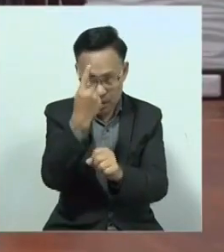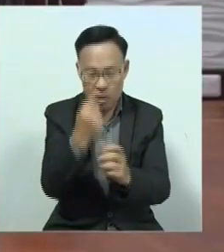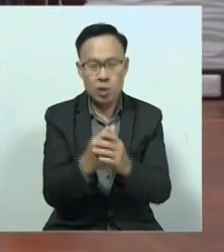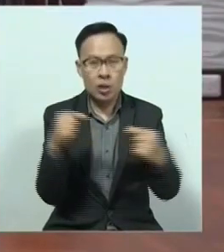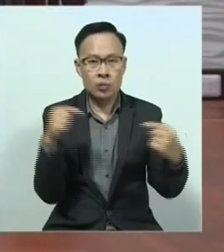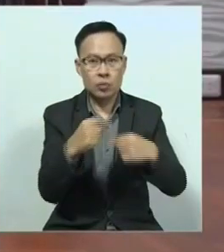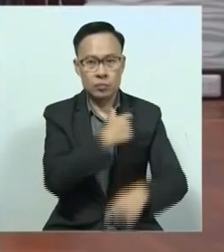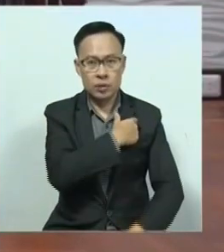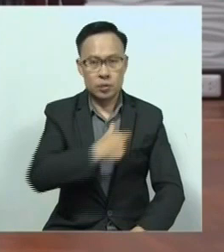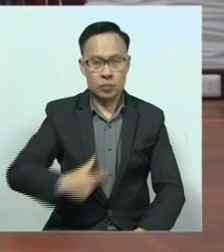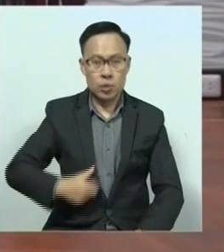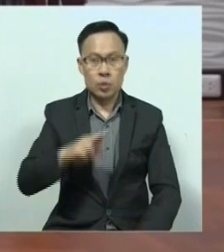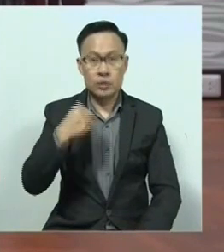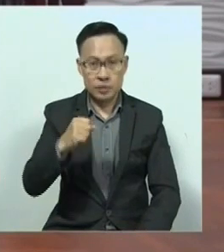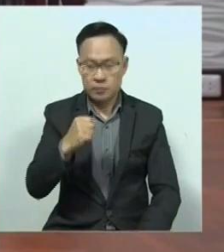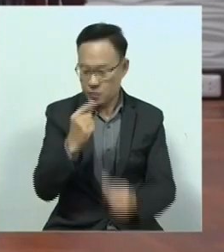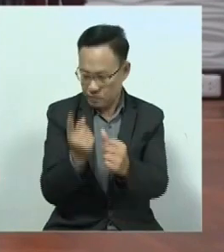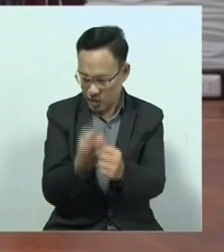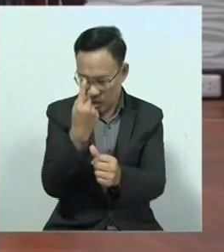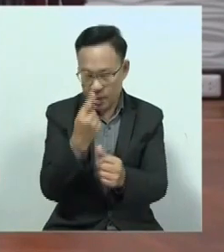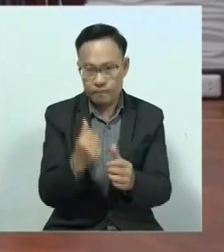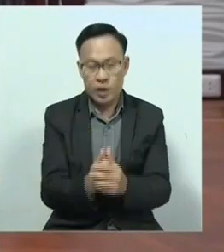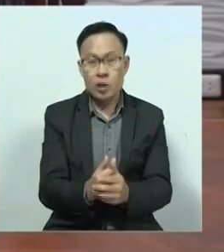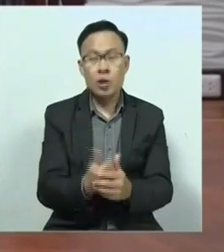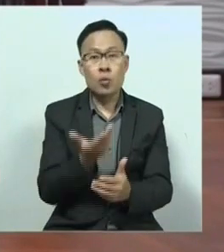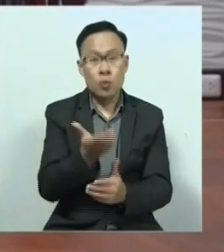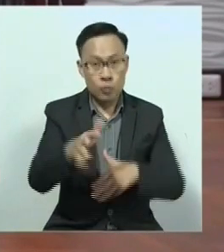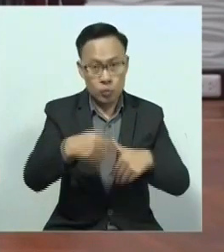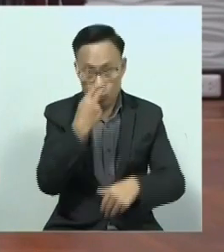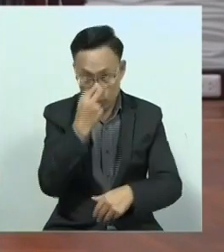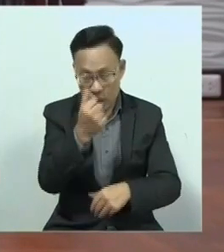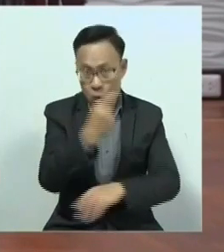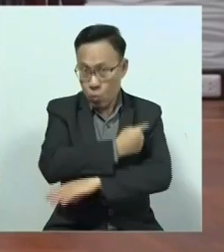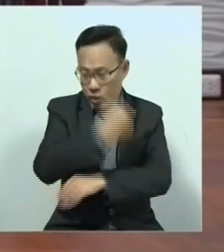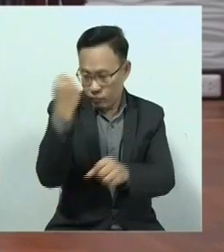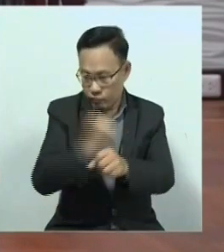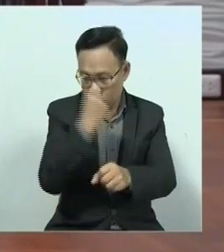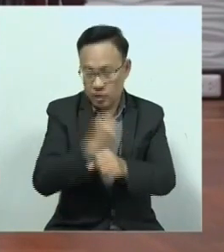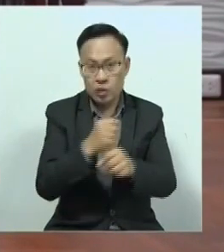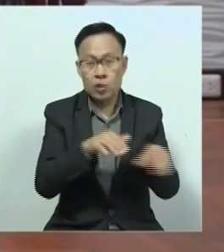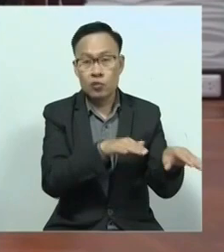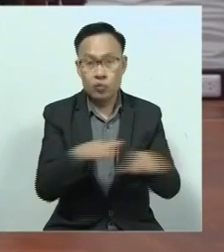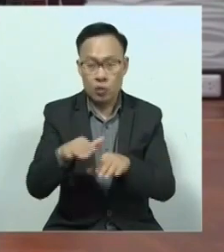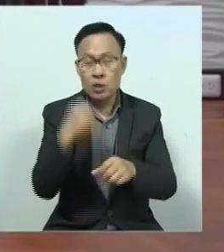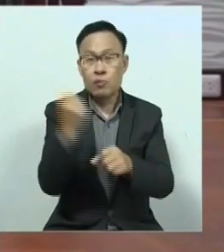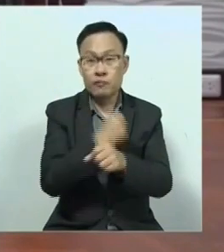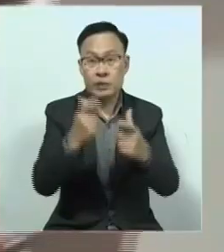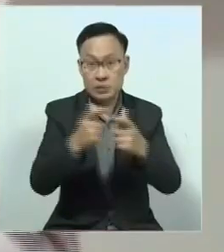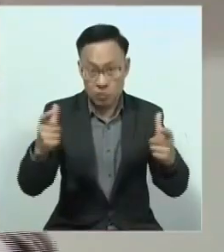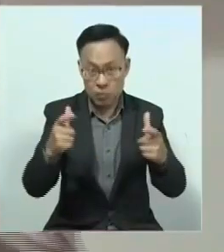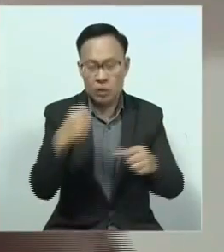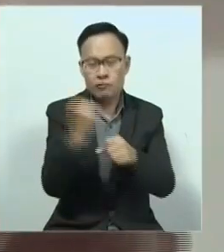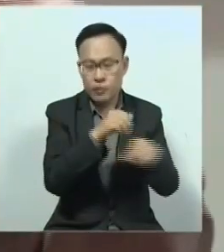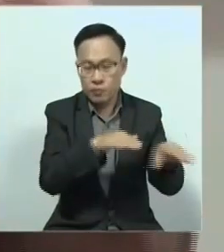โดยพ่อยิ่งอย่าให้พลาดนะครับมันซ้อมใหญ ่ค่ะ ซ้อมใหญ่ยังไม่มีตั๋วใครนั่งตรงไหนก็ได้ใช่ไหมครับน